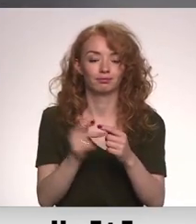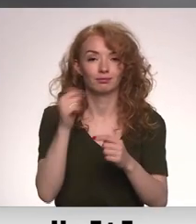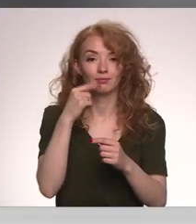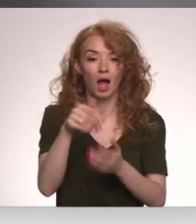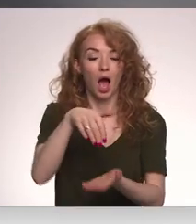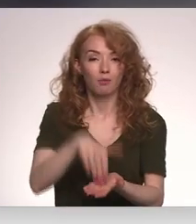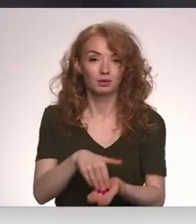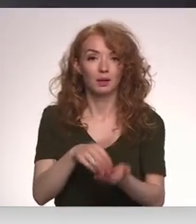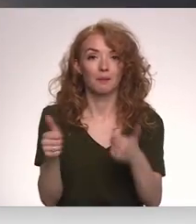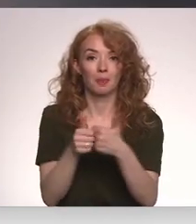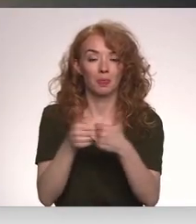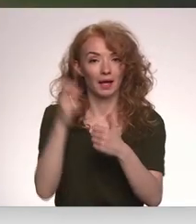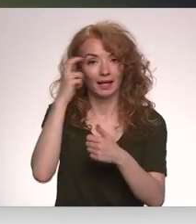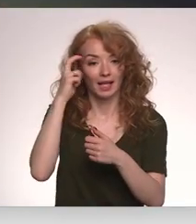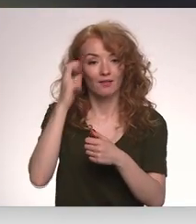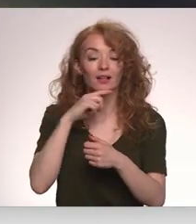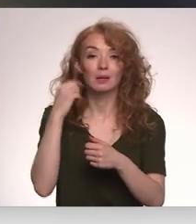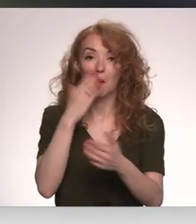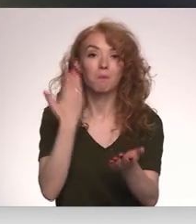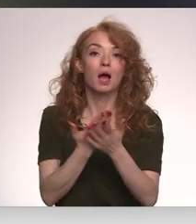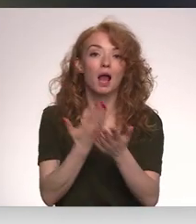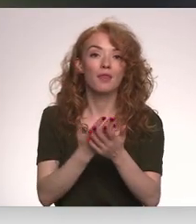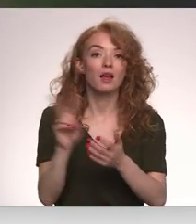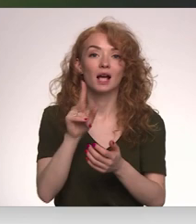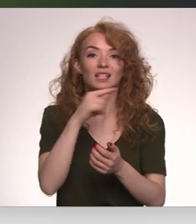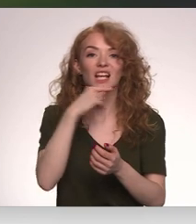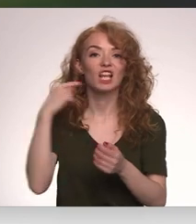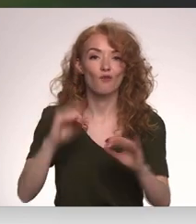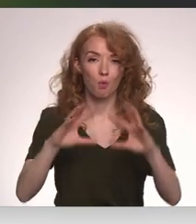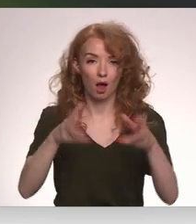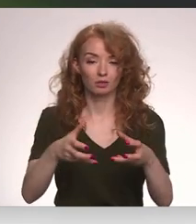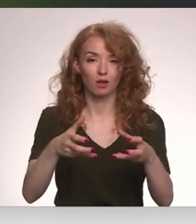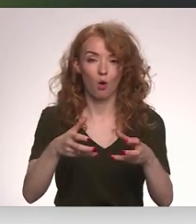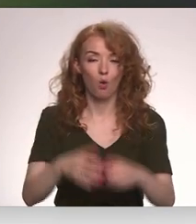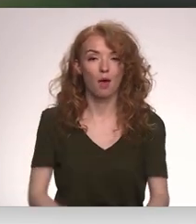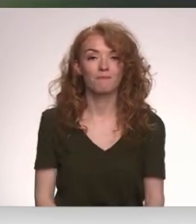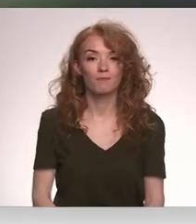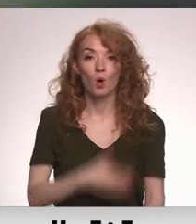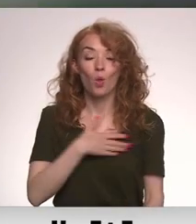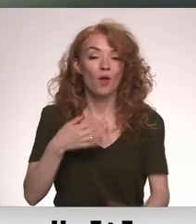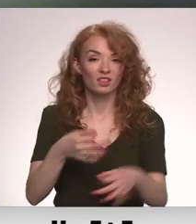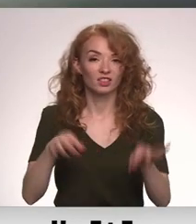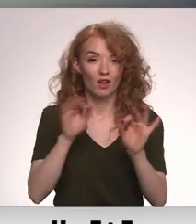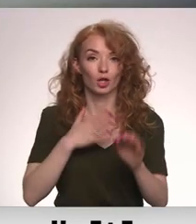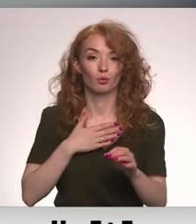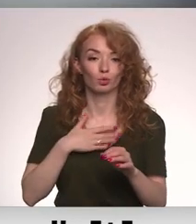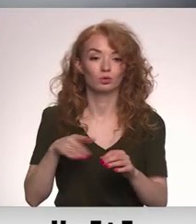esmu apstājies netālu no Kijevas. Vēlos jums, kolēģi, parādīt, kas ir Krieva pasaule un kā tā ierodas. Ļoti svarīgi mūsu